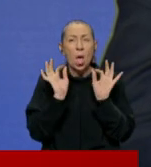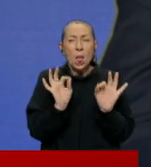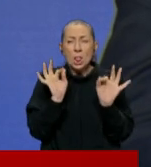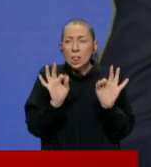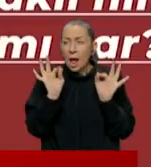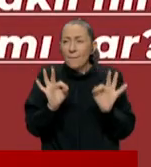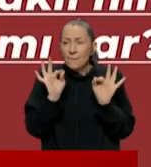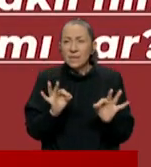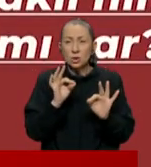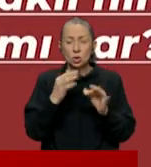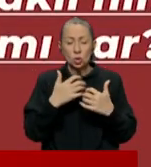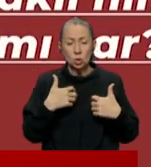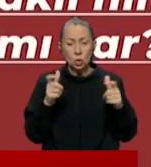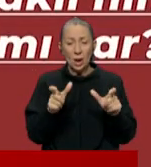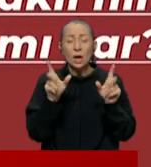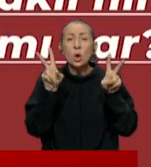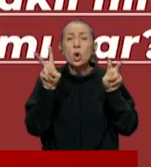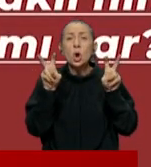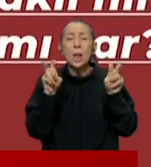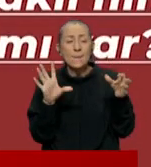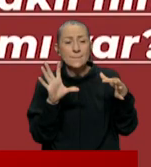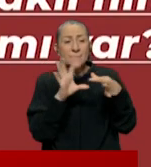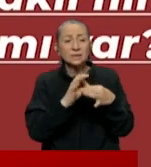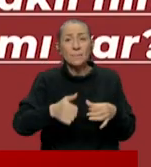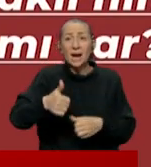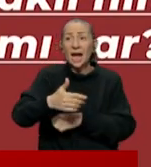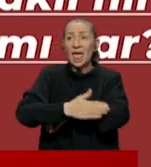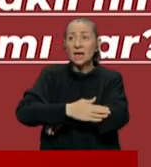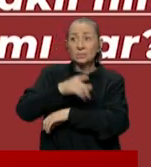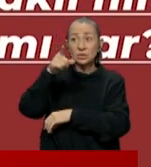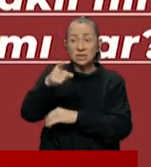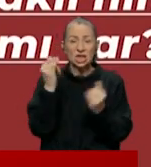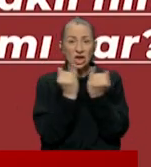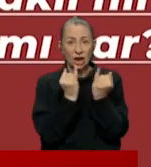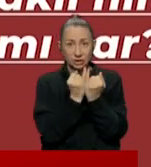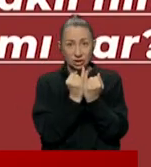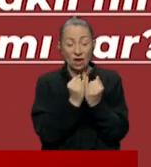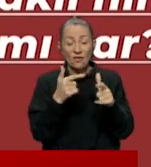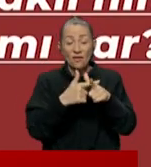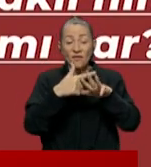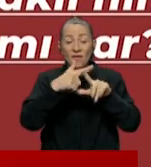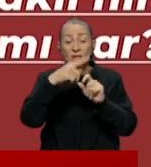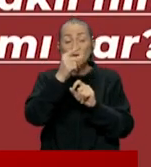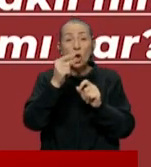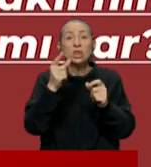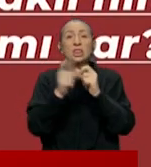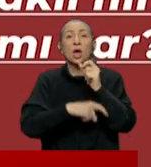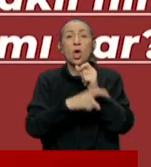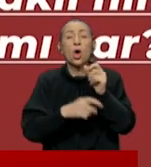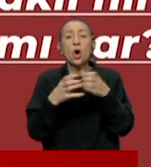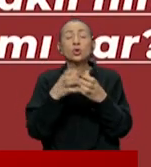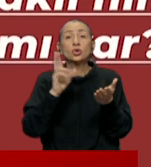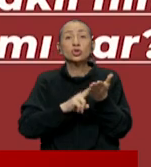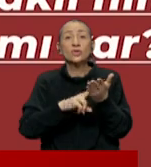hayati önemdeki güvenlik konularını bağladığınız bakan yardımcınızın kardeşi, FETÖ terör örgütü üyesi